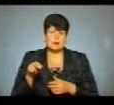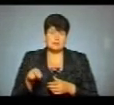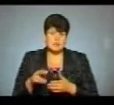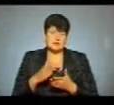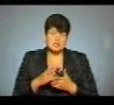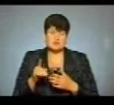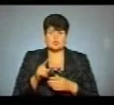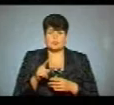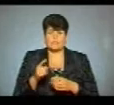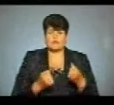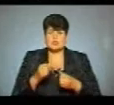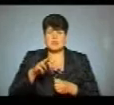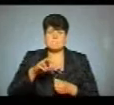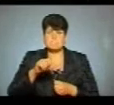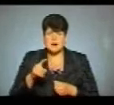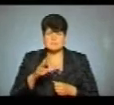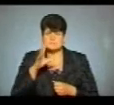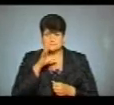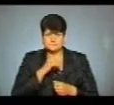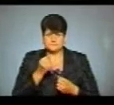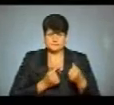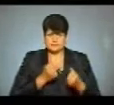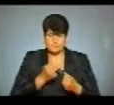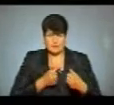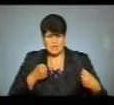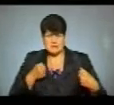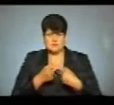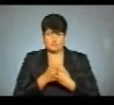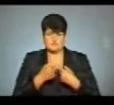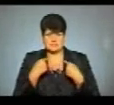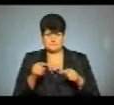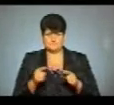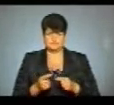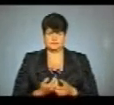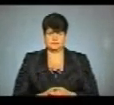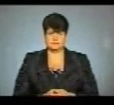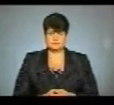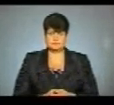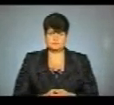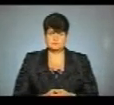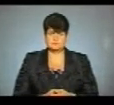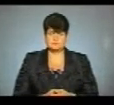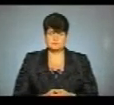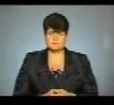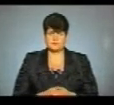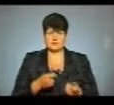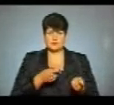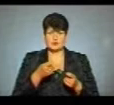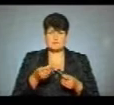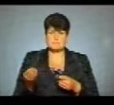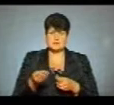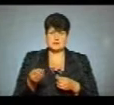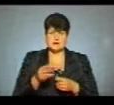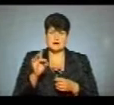не впорався з керуванням, виїхав на зустрічну смугу та зіткнувся з іншою вантажівкою. Автомобіль «МАЗ» перевозив пісок, автомобіль